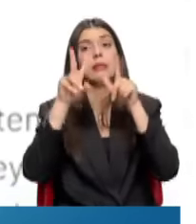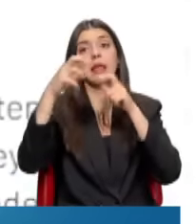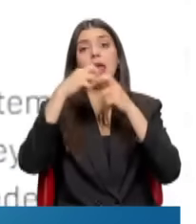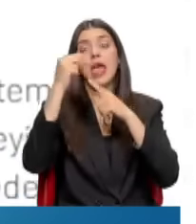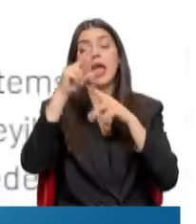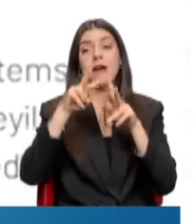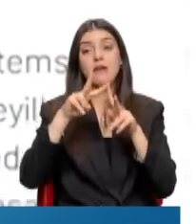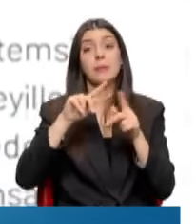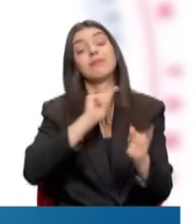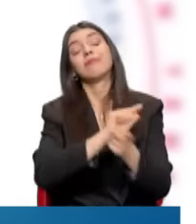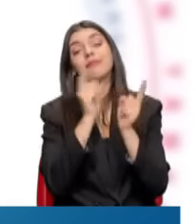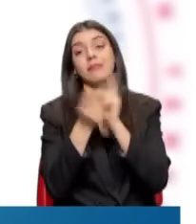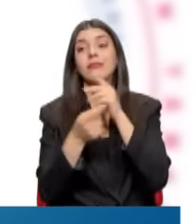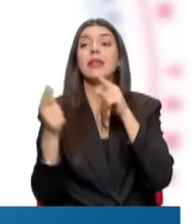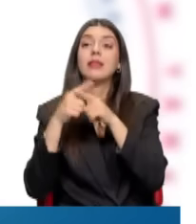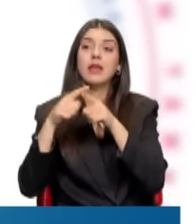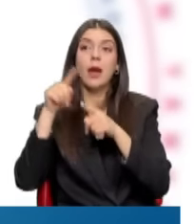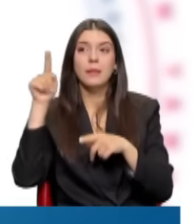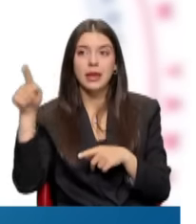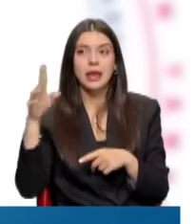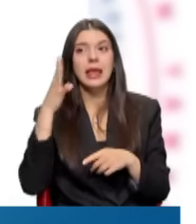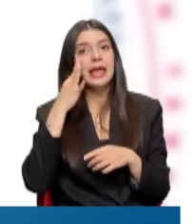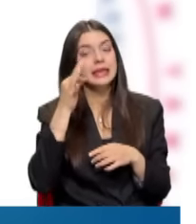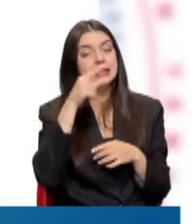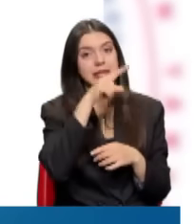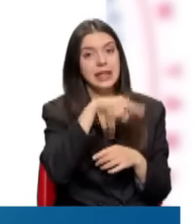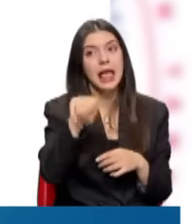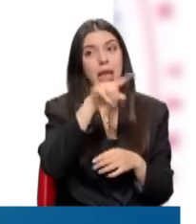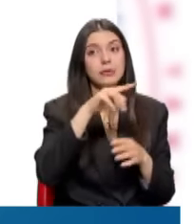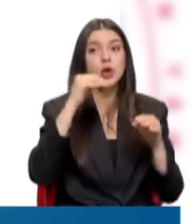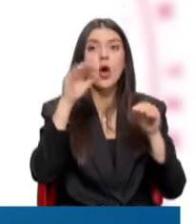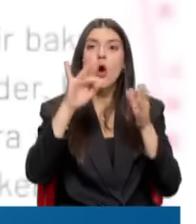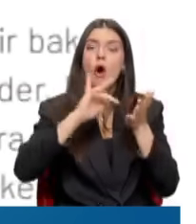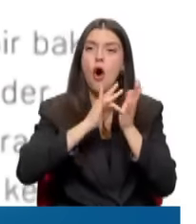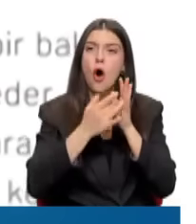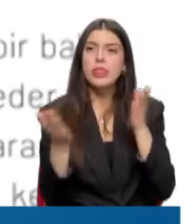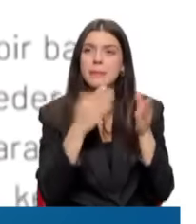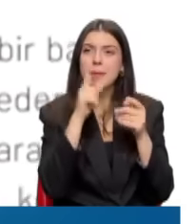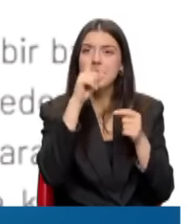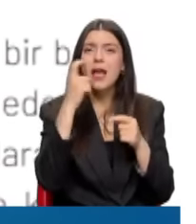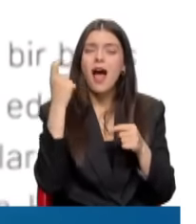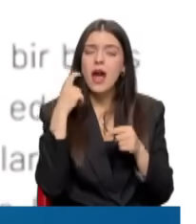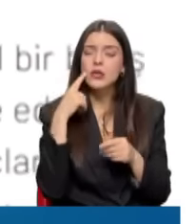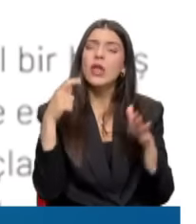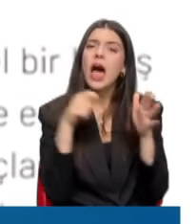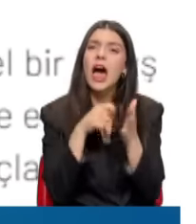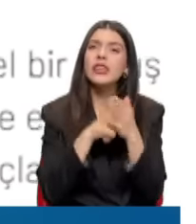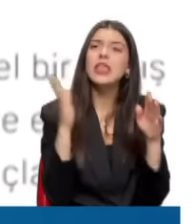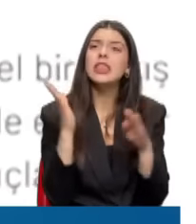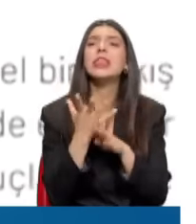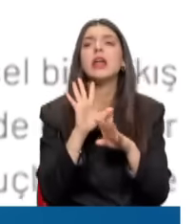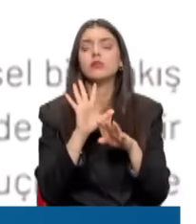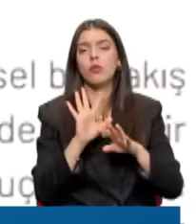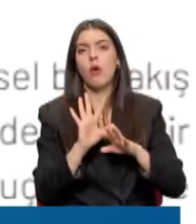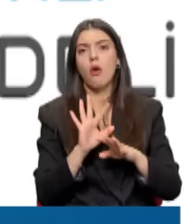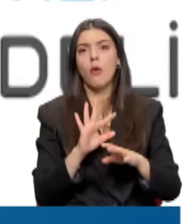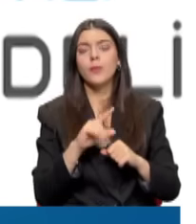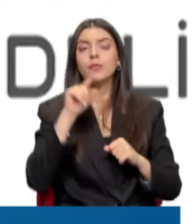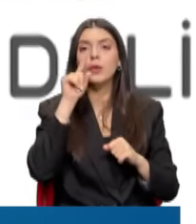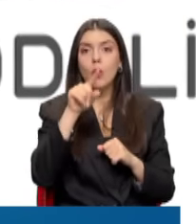yerine Tekamül belagat Kamil insan vurguları ve ortak metinde Bir kez bile Atatürk adının geçmiyor olması